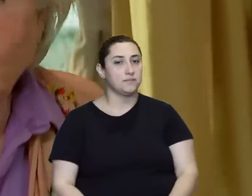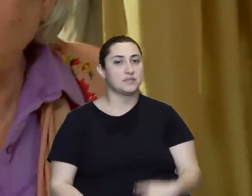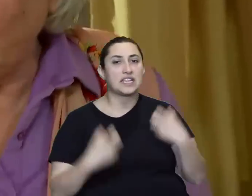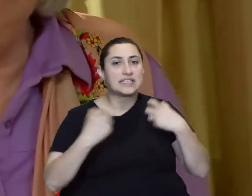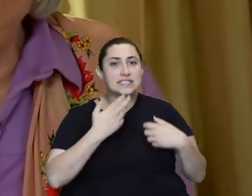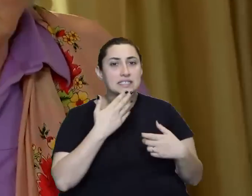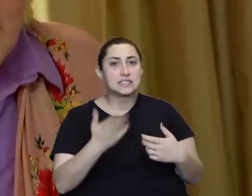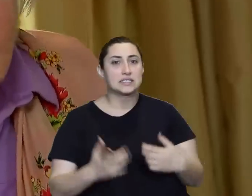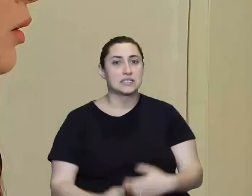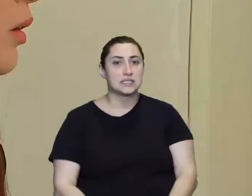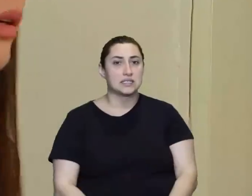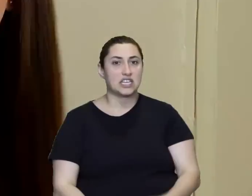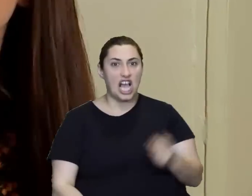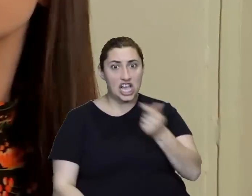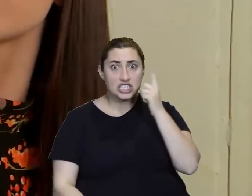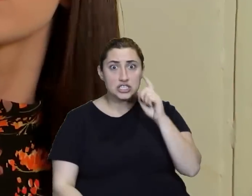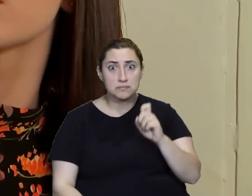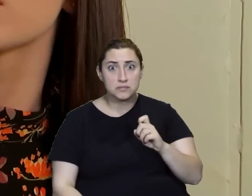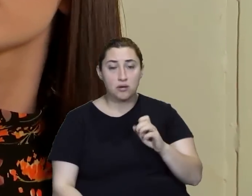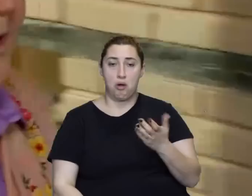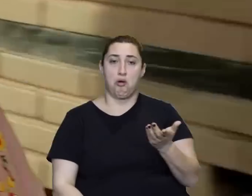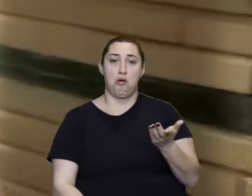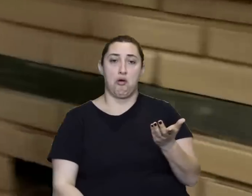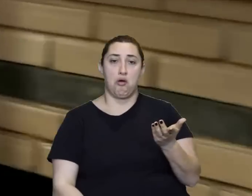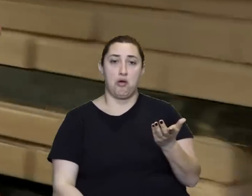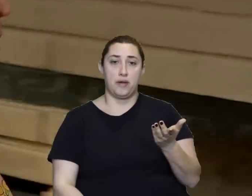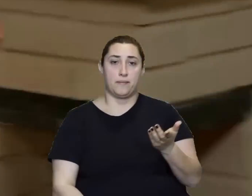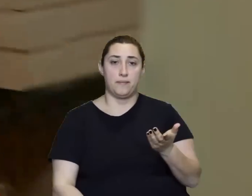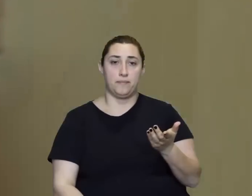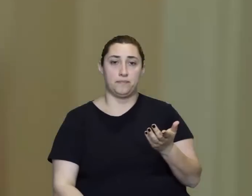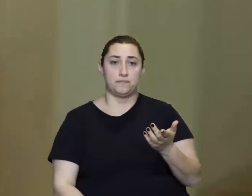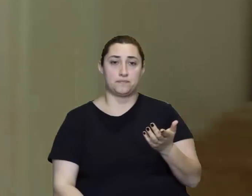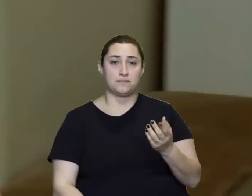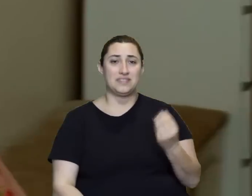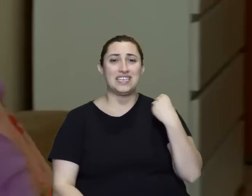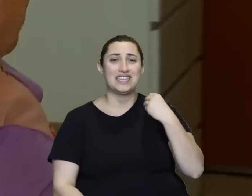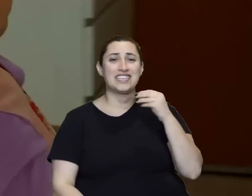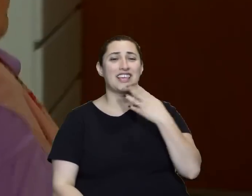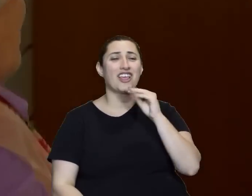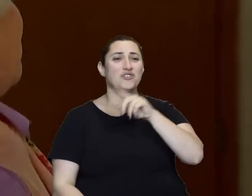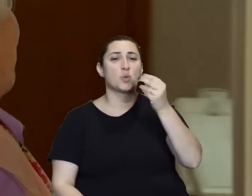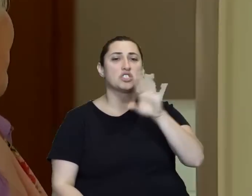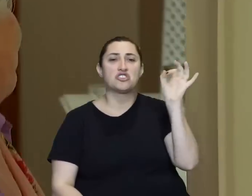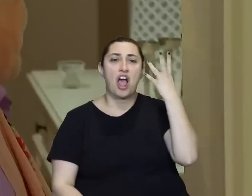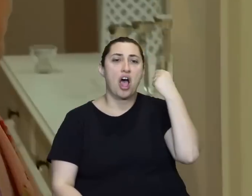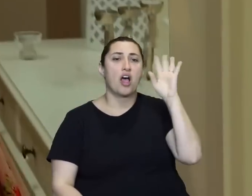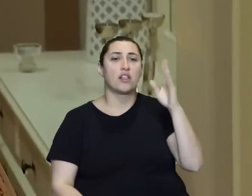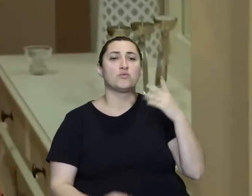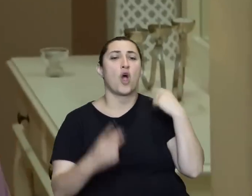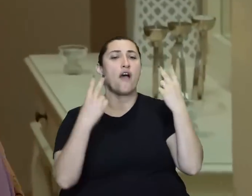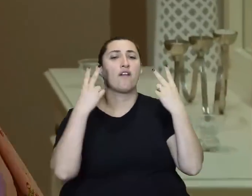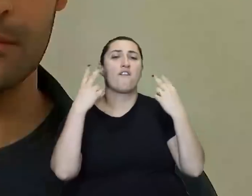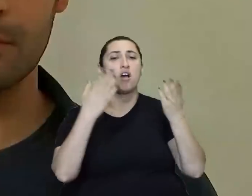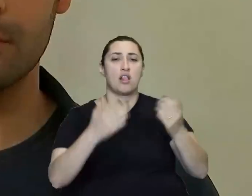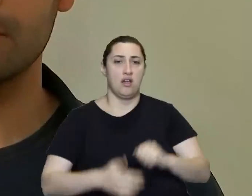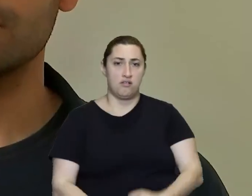Nerede bu kız ya? Kaçtı mı? Kalktı, acaba? Arıyor. Bu yeni nesilli de anlamıyorum ki. Akılları bir karış